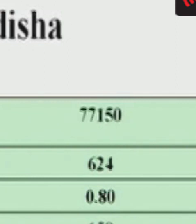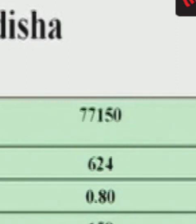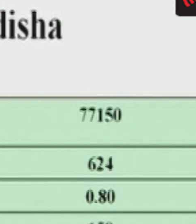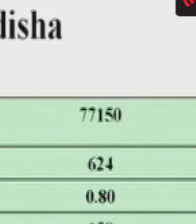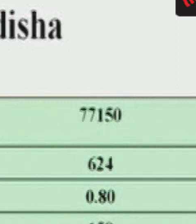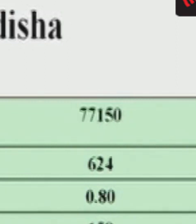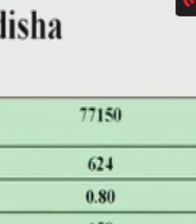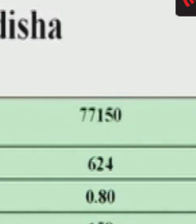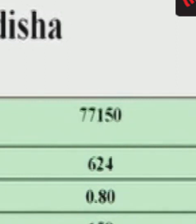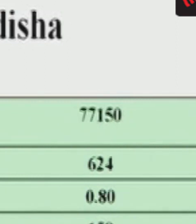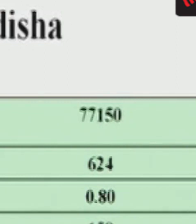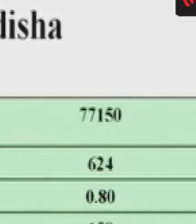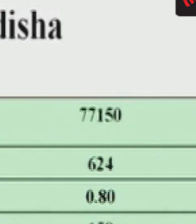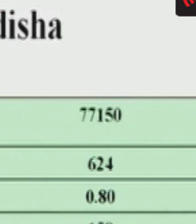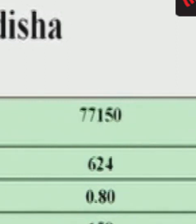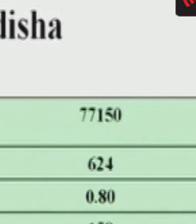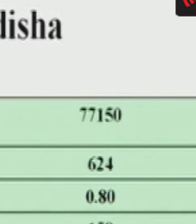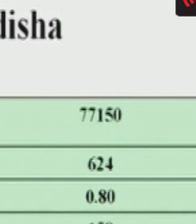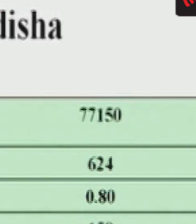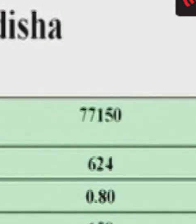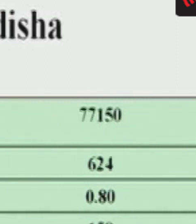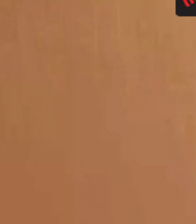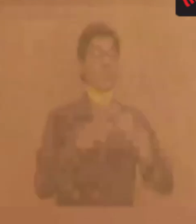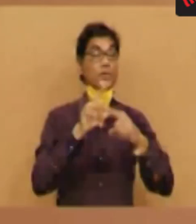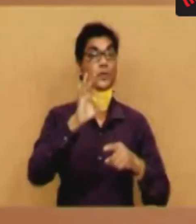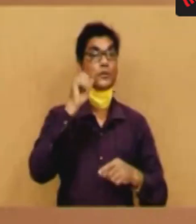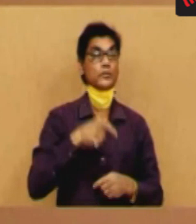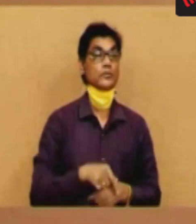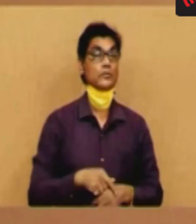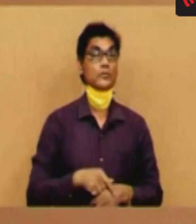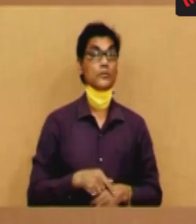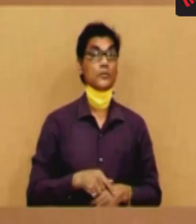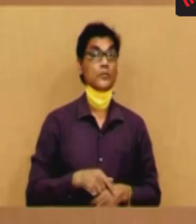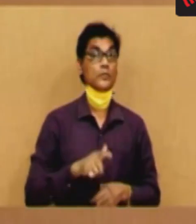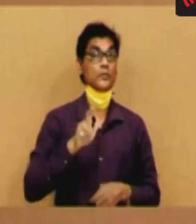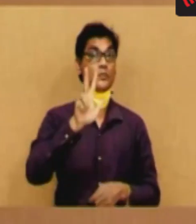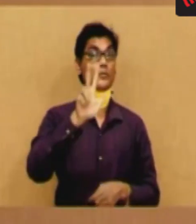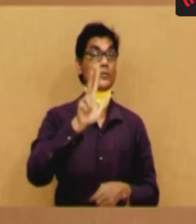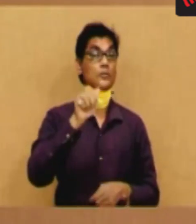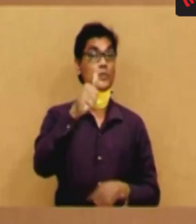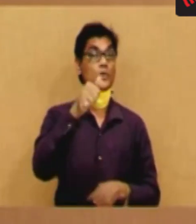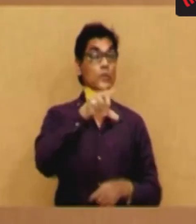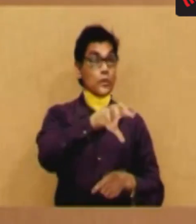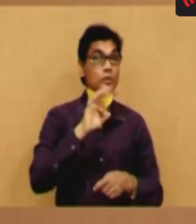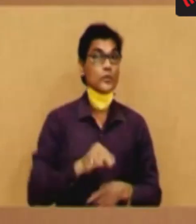86 ପଜିଟିଭ ଜଣାପଡ଼ିଛନ୍ତି ଆଉ ଗୋଟିଏ ଭଲ ଖବର ହେଲା ଯେ ଏହି 86 ଜଣଙ୍କ ମଧ୍ୟରୁ